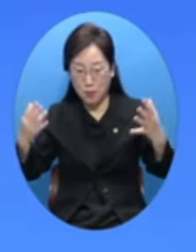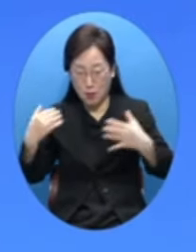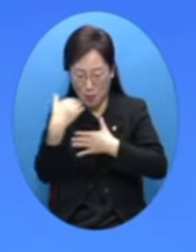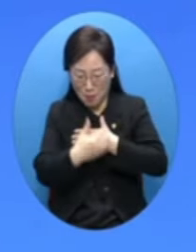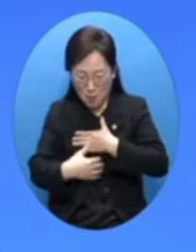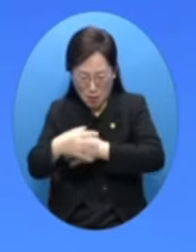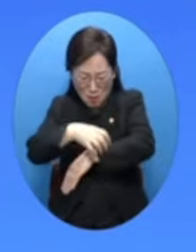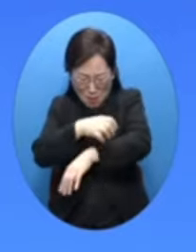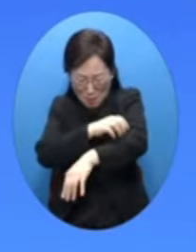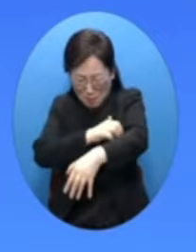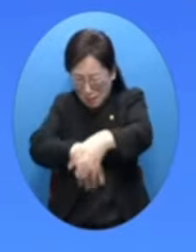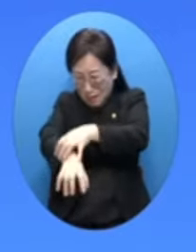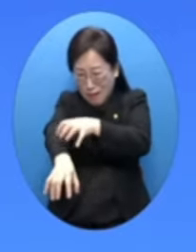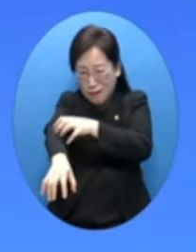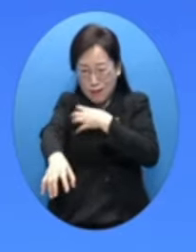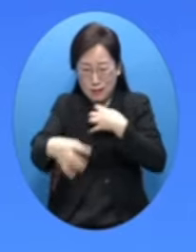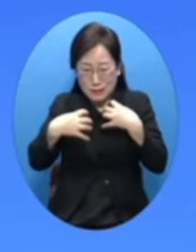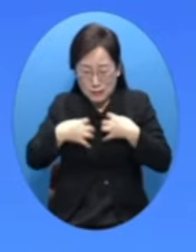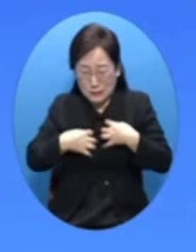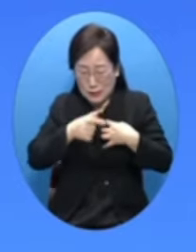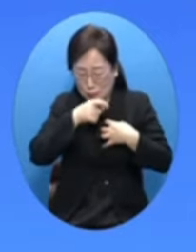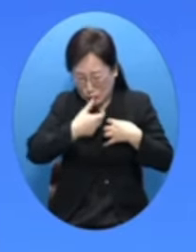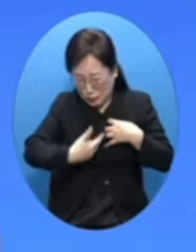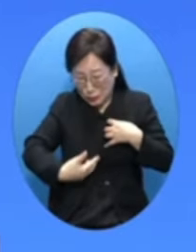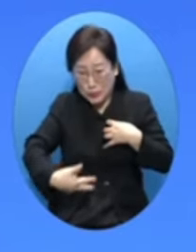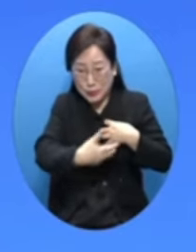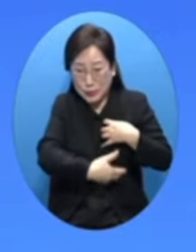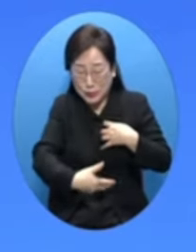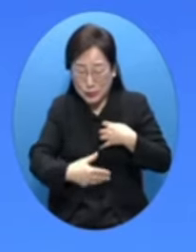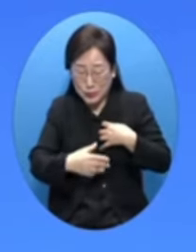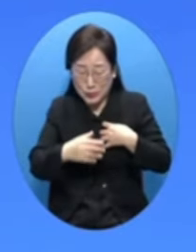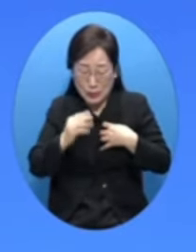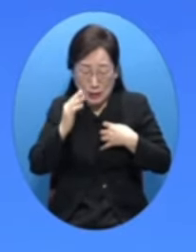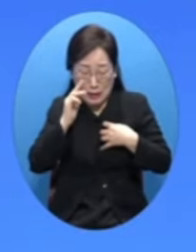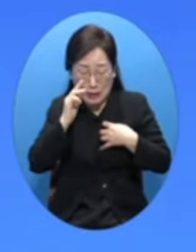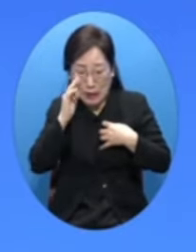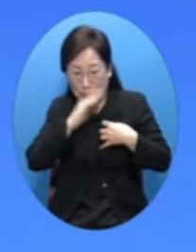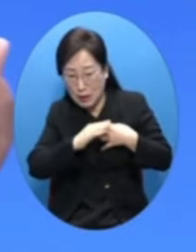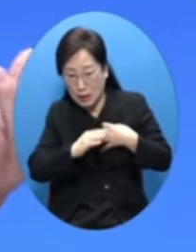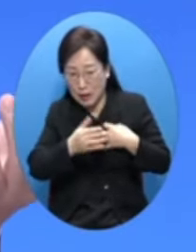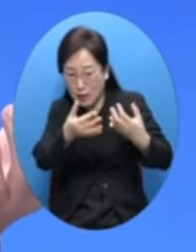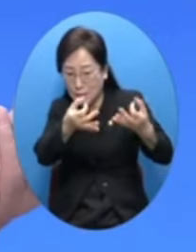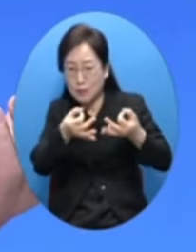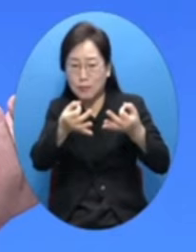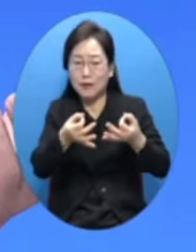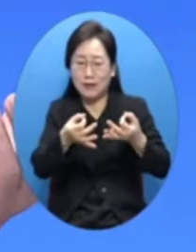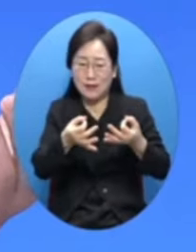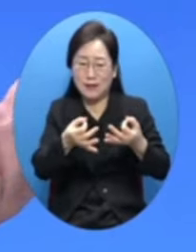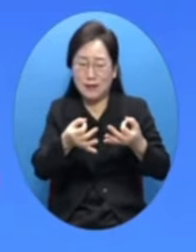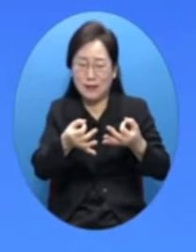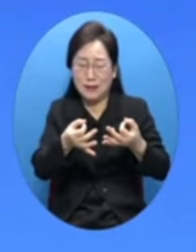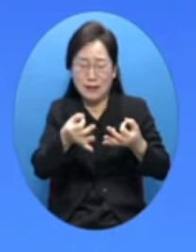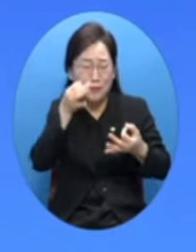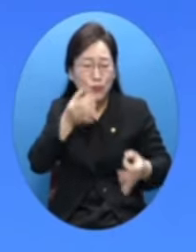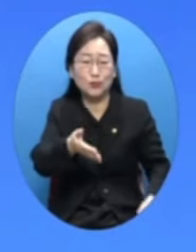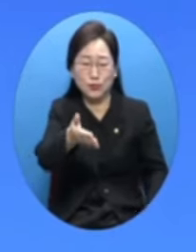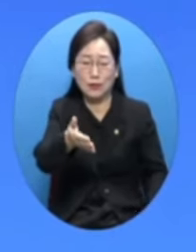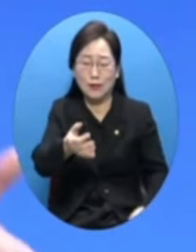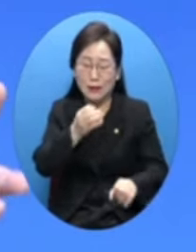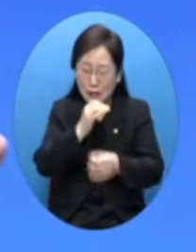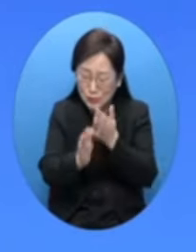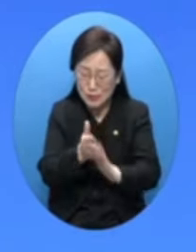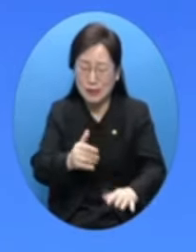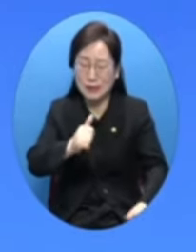막 부스럼이 나고 진물이 흐르고 그 흉측한 모습을 다 보여줘야 했었어요. 마지막 남은 자손까지